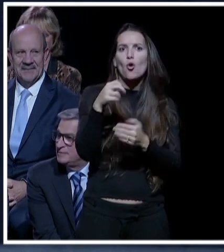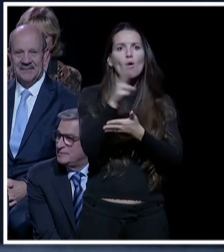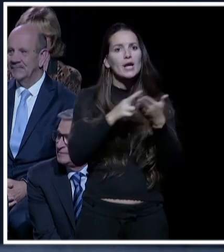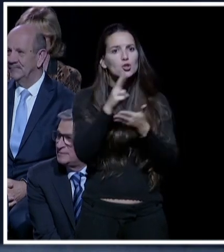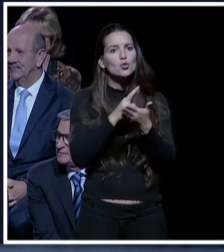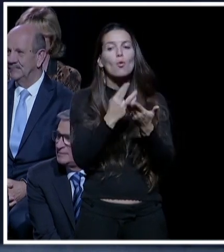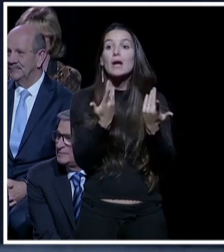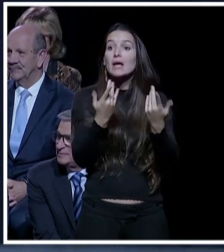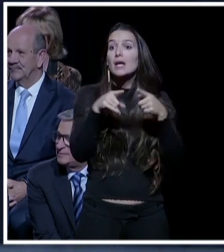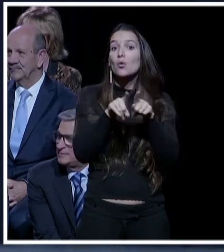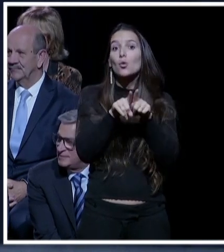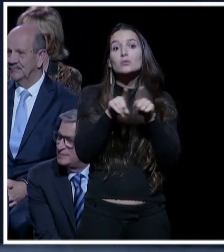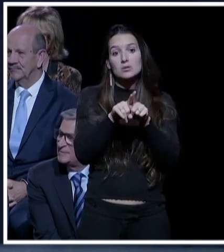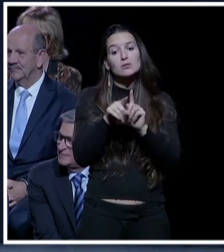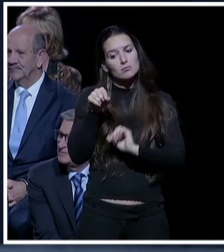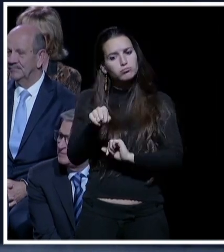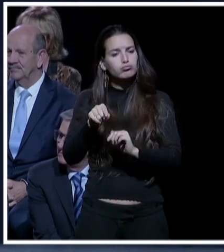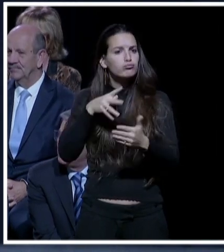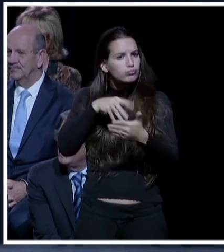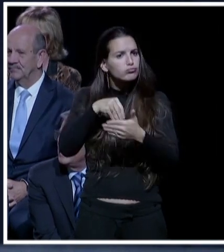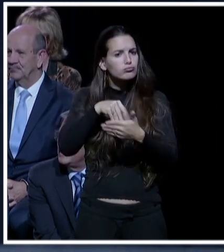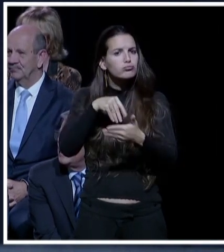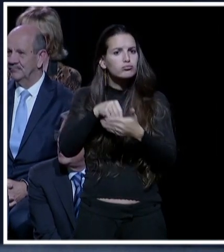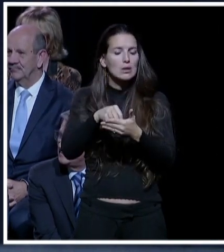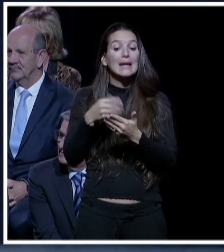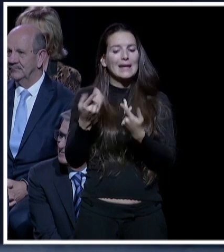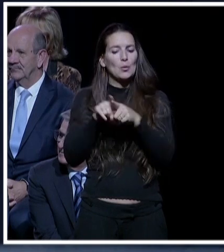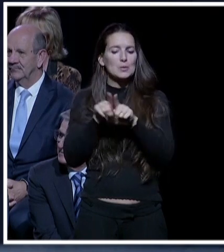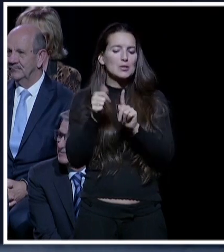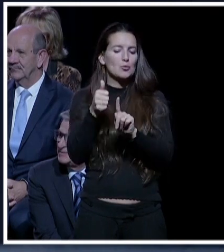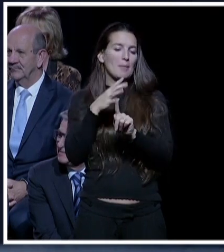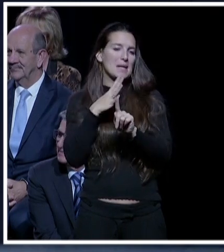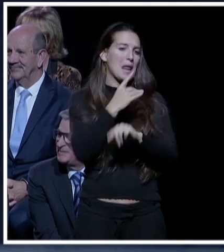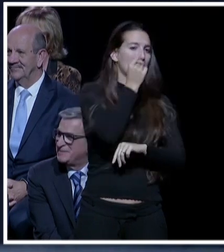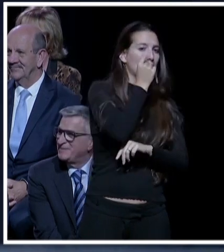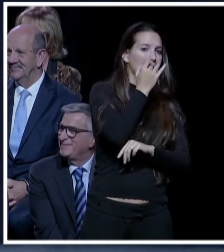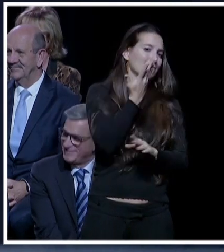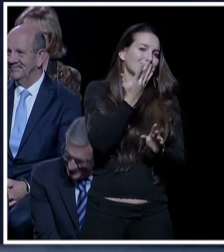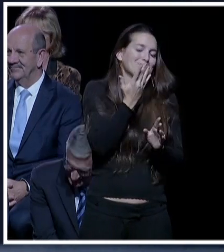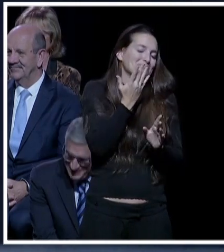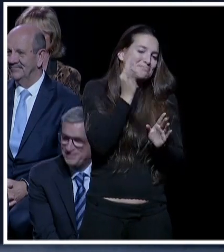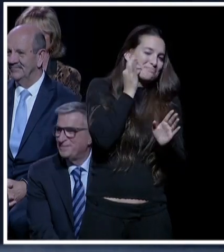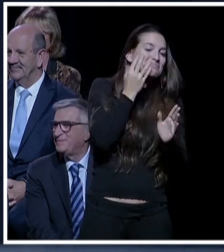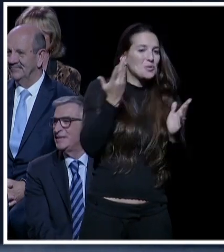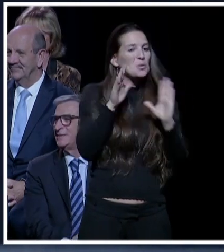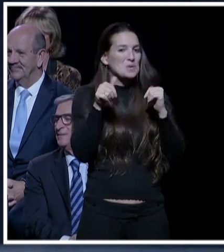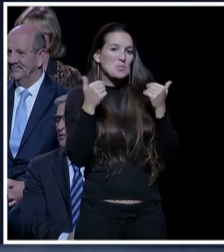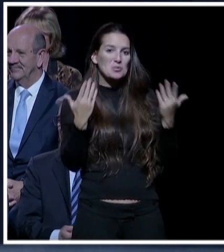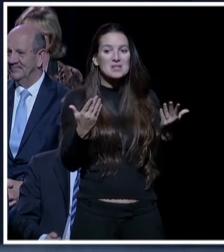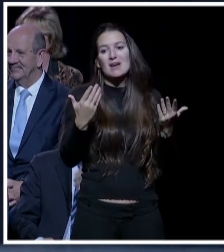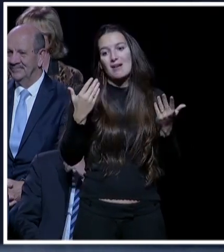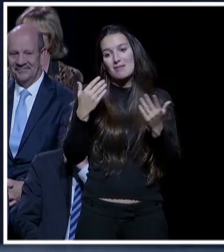aux côtés de Jean Leonetti depuis très longtemps, et il a un papa qui est adorable et que j'aime beaucoup, donc je suis heureuse de le saluer, de lui